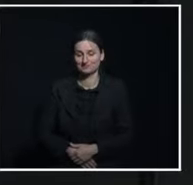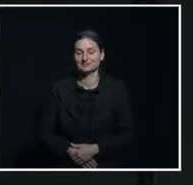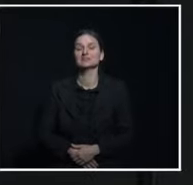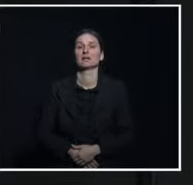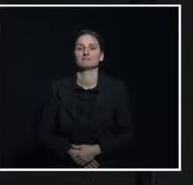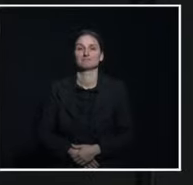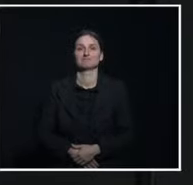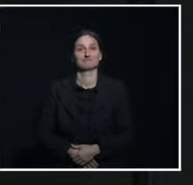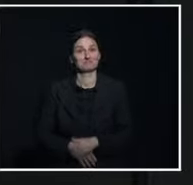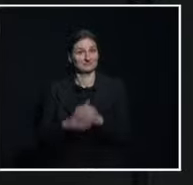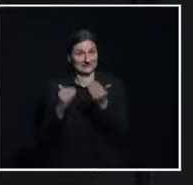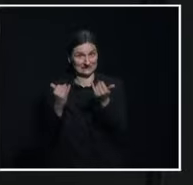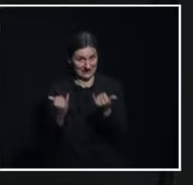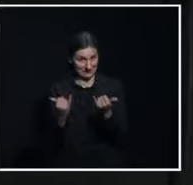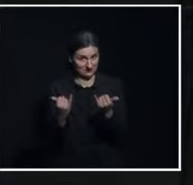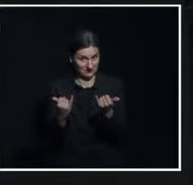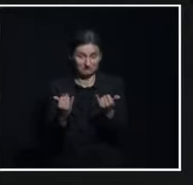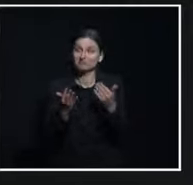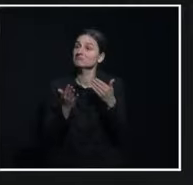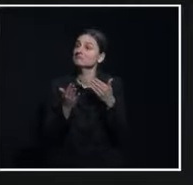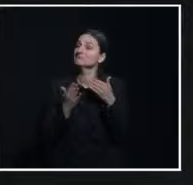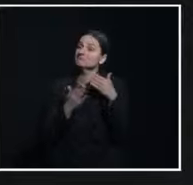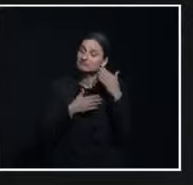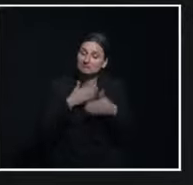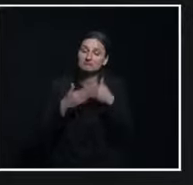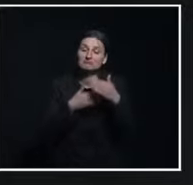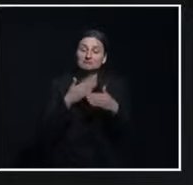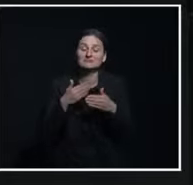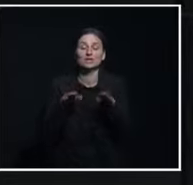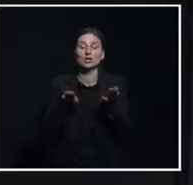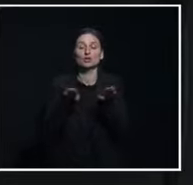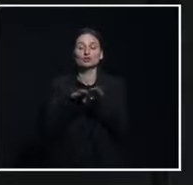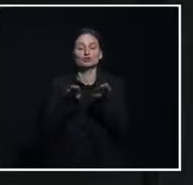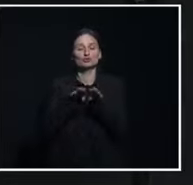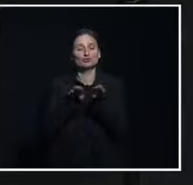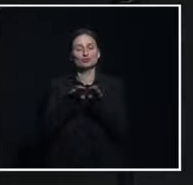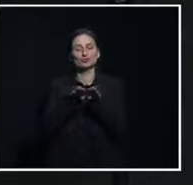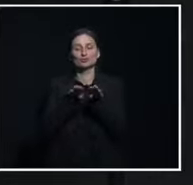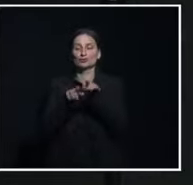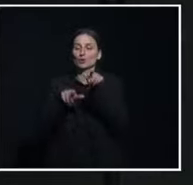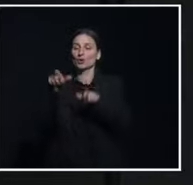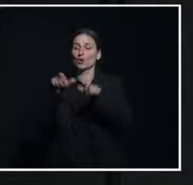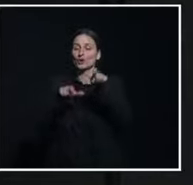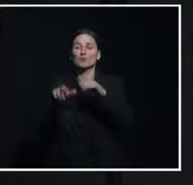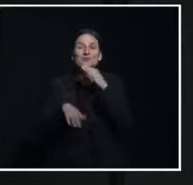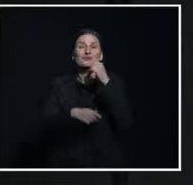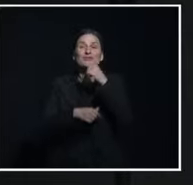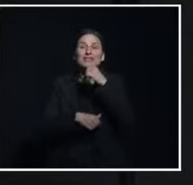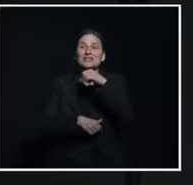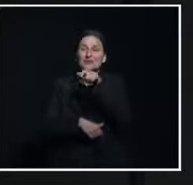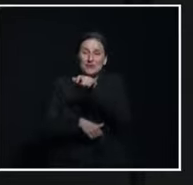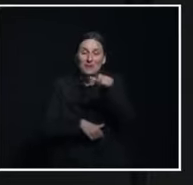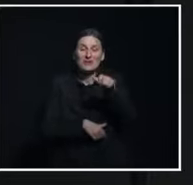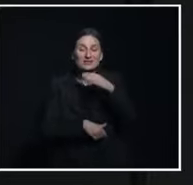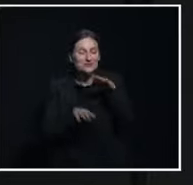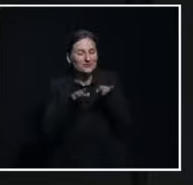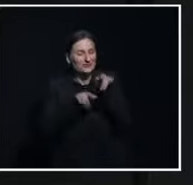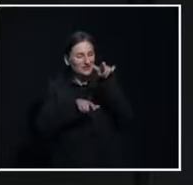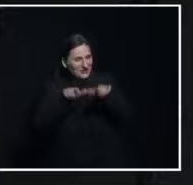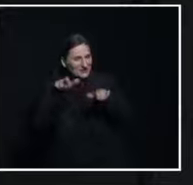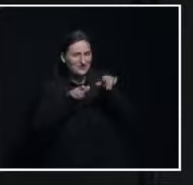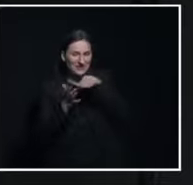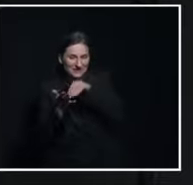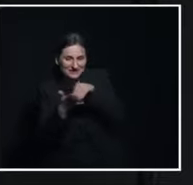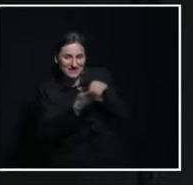Ja, und jetzt geht's weiter mit einer Schülergruppe. Ich freue mich, dass so viele junge Menschen da sind, so viele Schülerinnen und Schüler